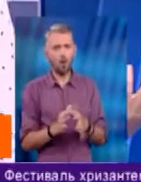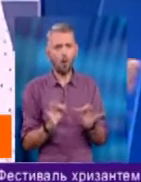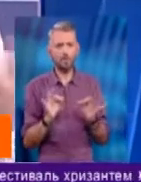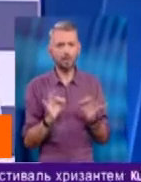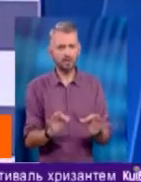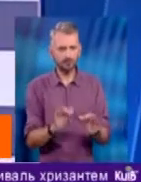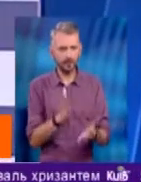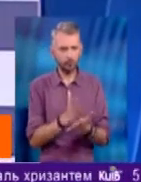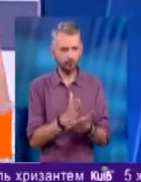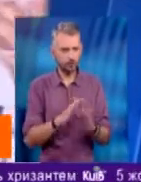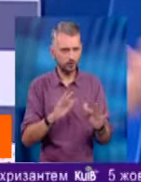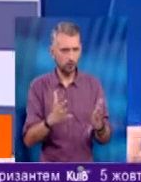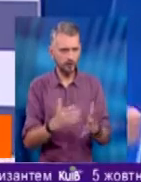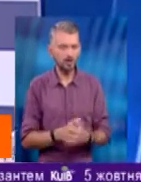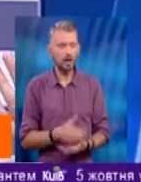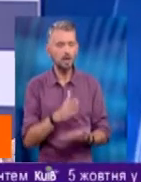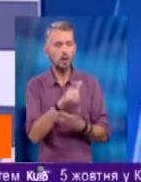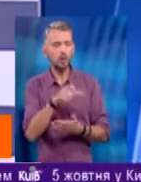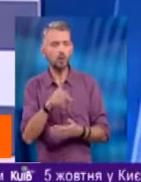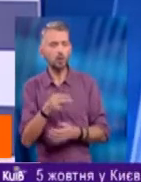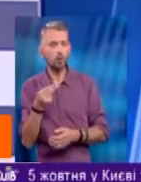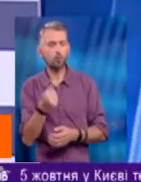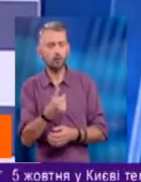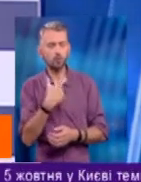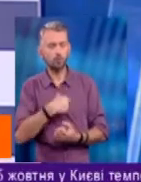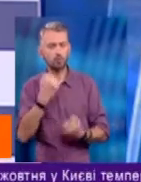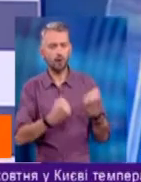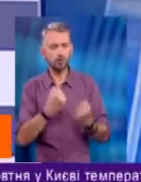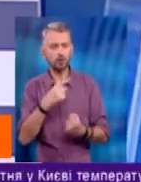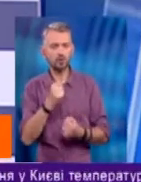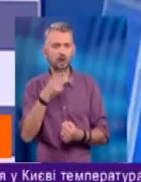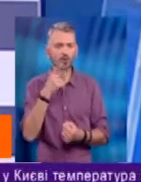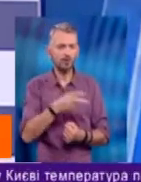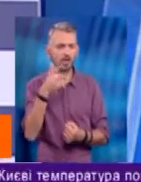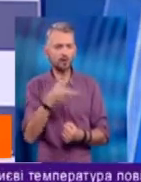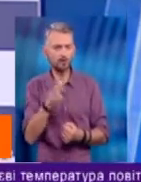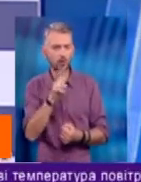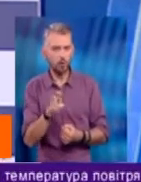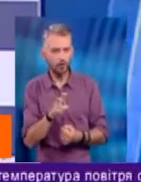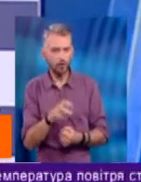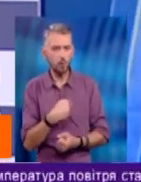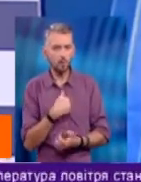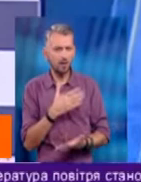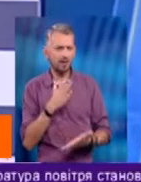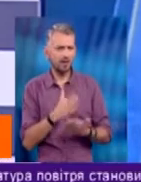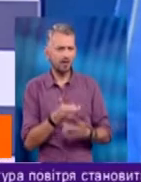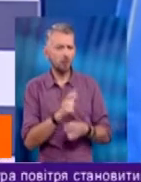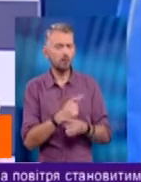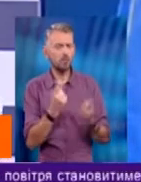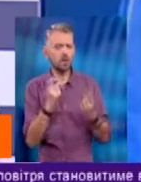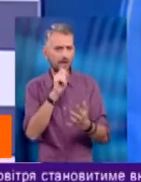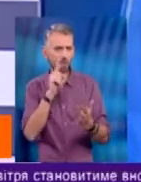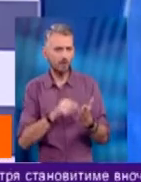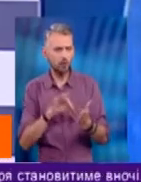об'єктивна існуюча ситуація. Да? Є люди, які купують собі машини за 2-3 тисячі доларів. У мене є дуже великі питання